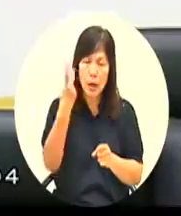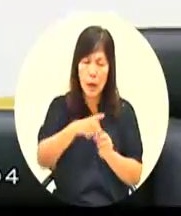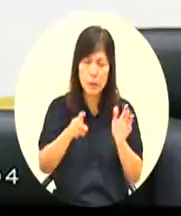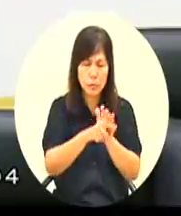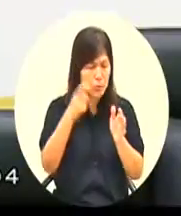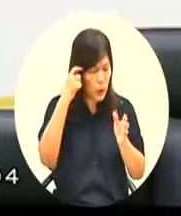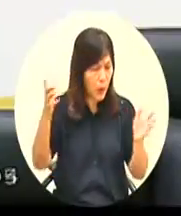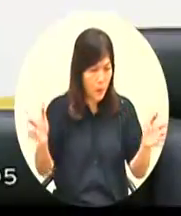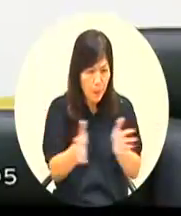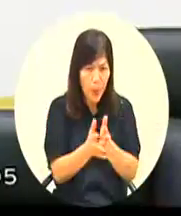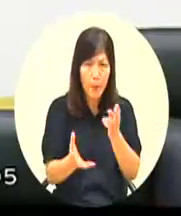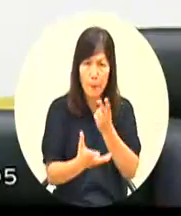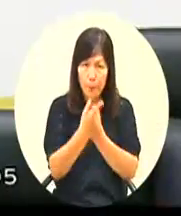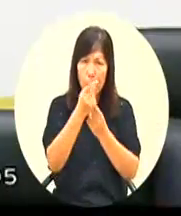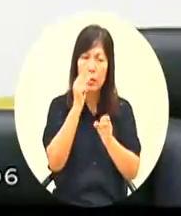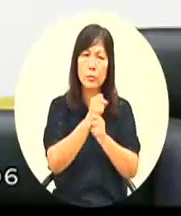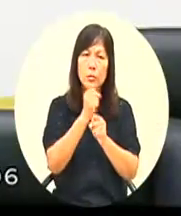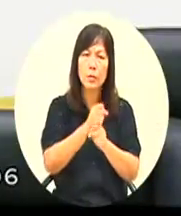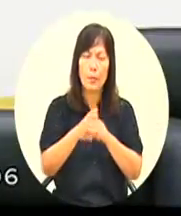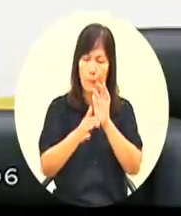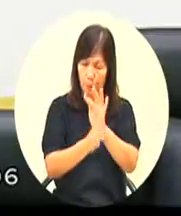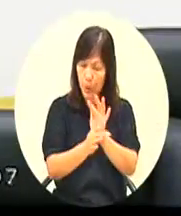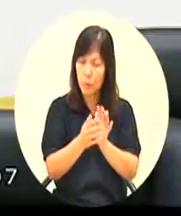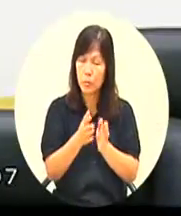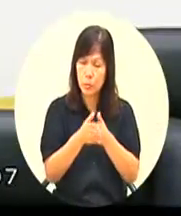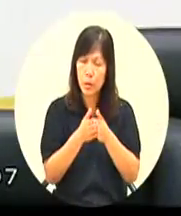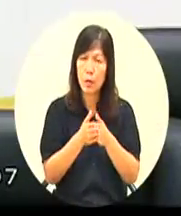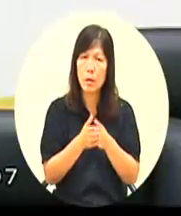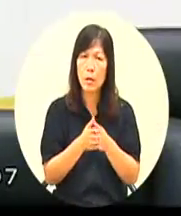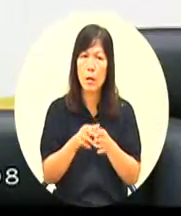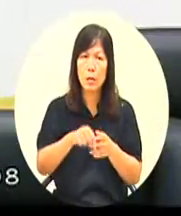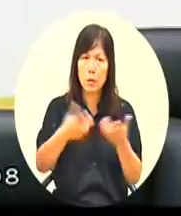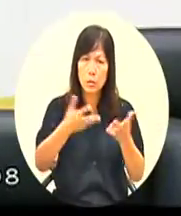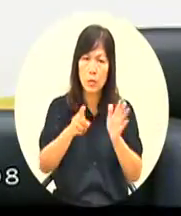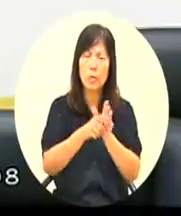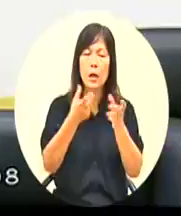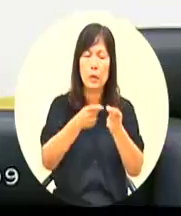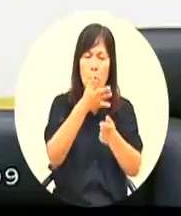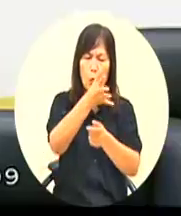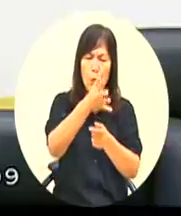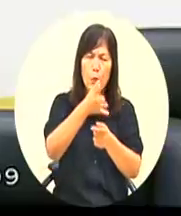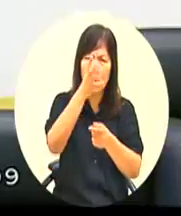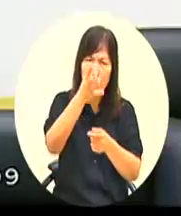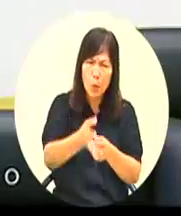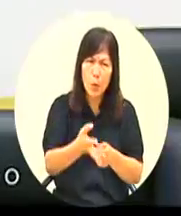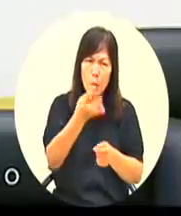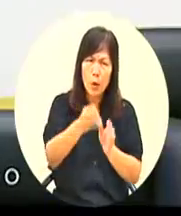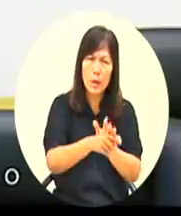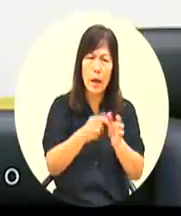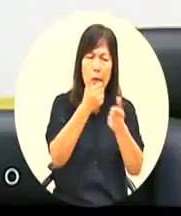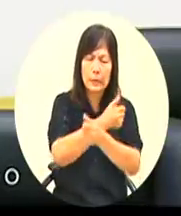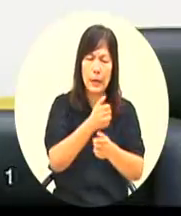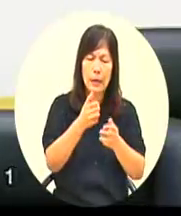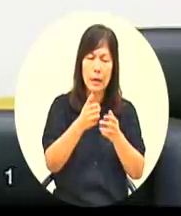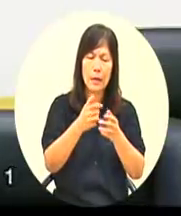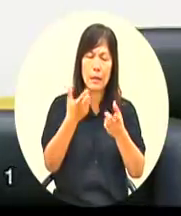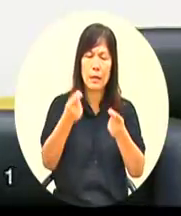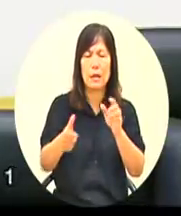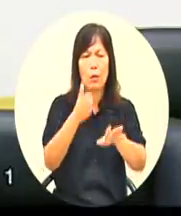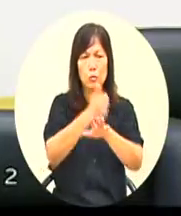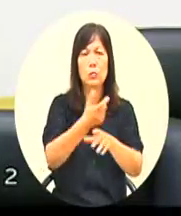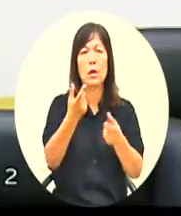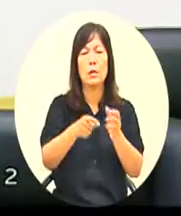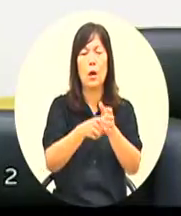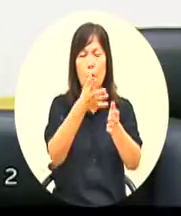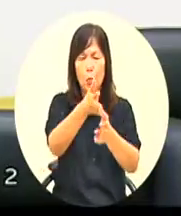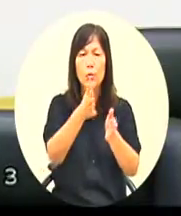它在一起然后把它做好？那我因为这个问题也是问了很多，但是因为你代理局长，我还是再问你一下、哦、就是